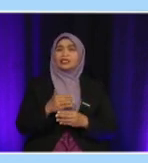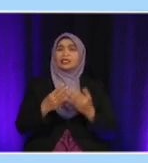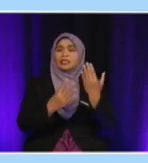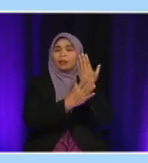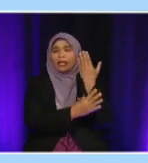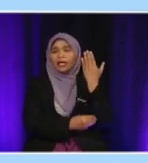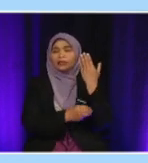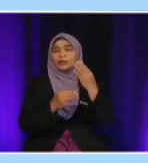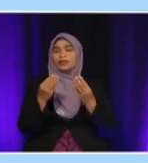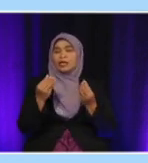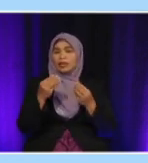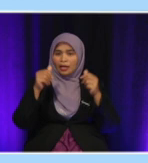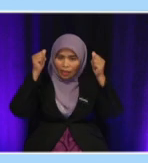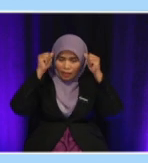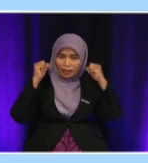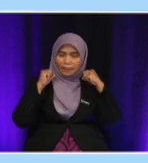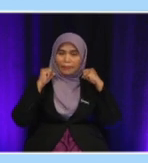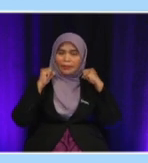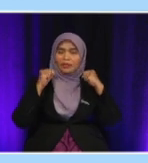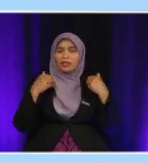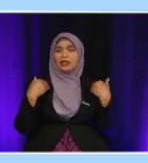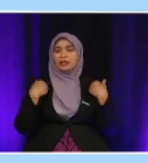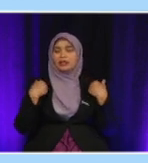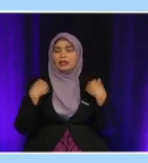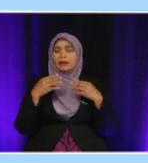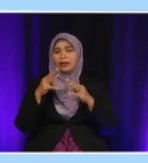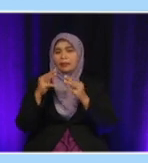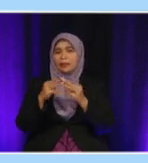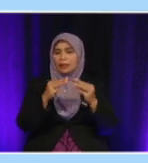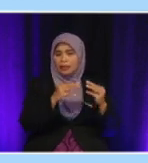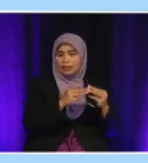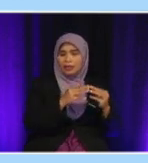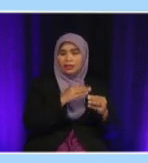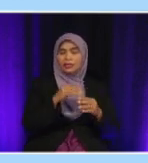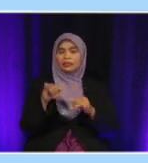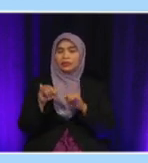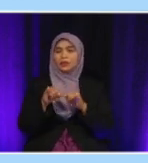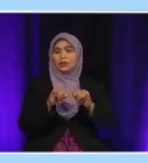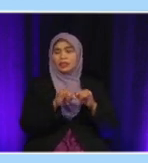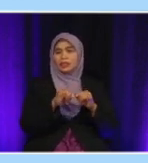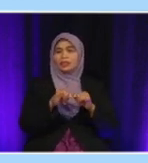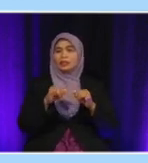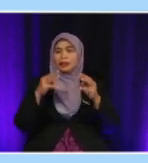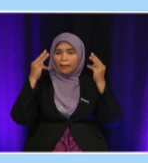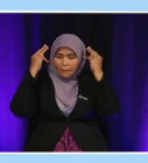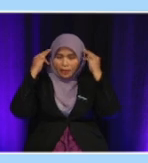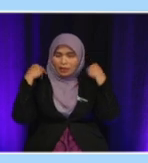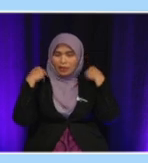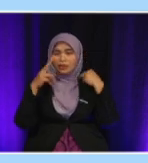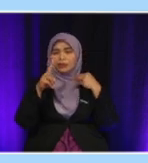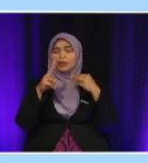tanah Arab di mana terdapatnya Madinah dan juga Mekkah dua tempat yang sangat